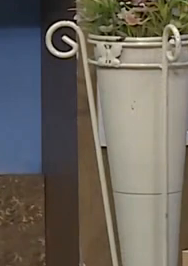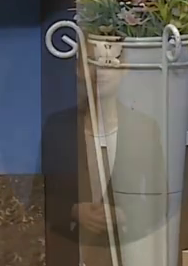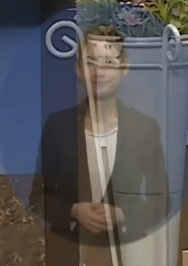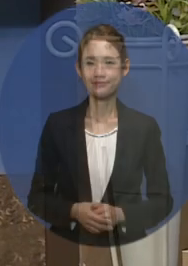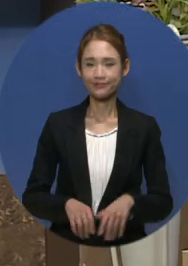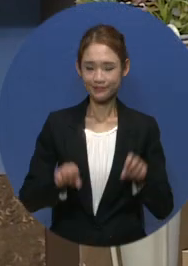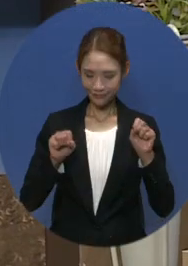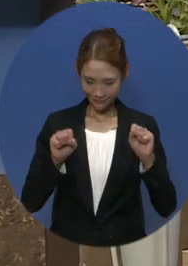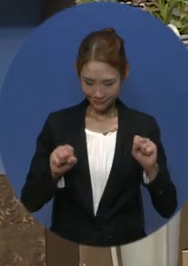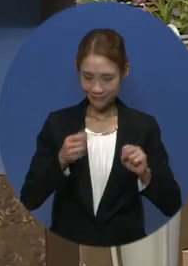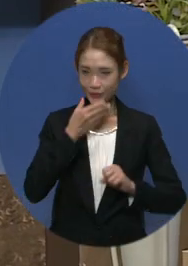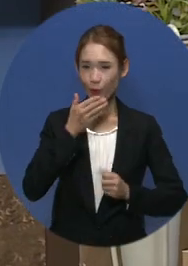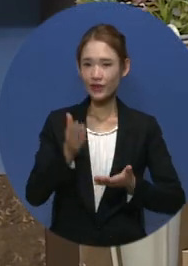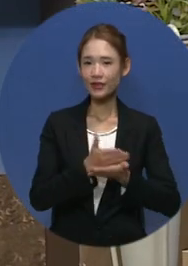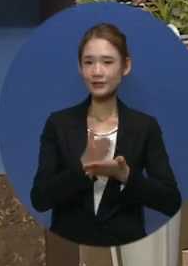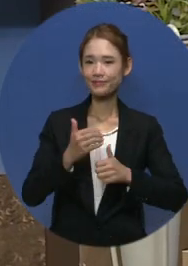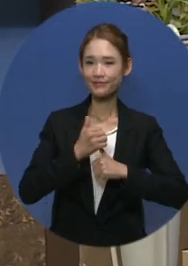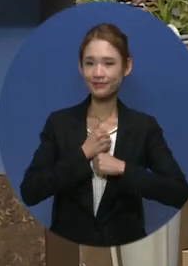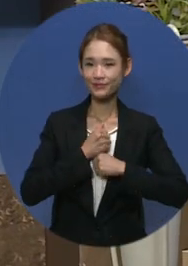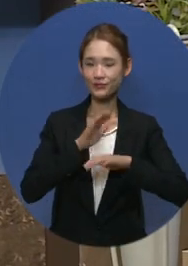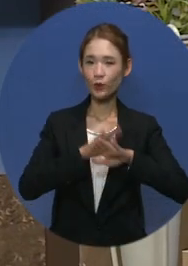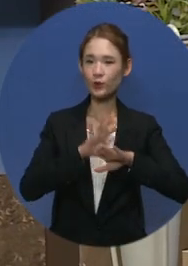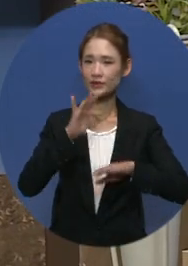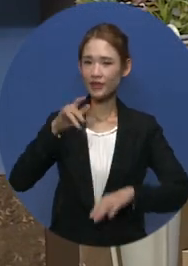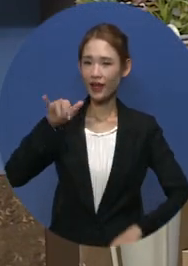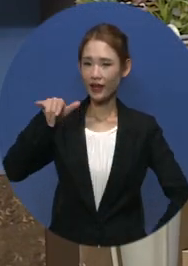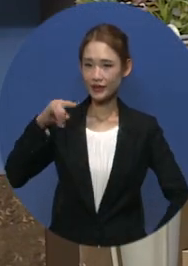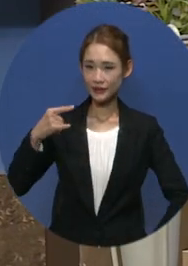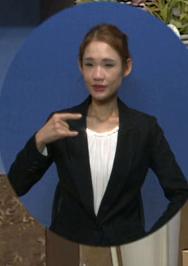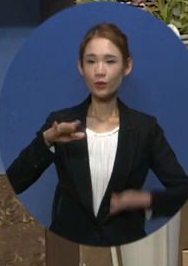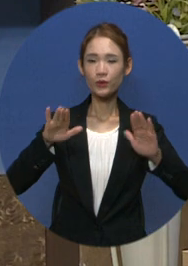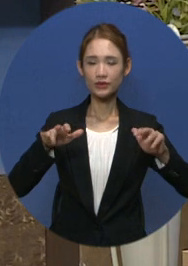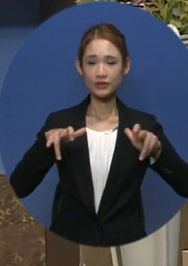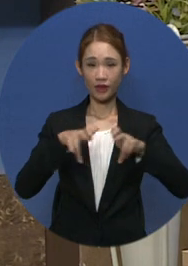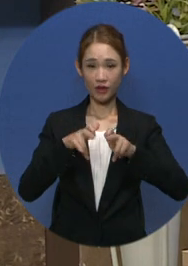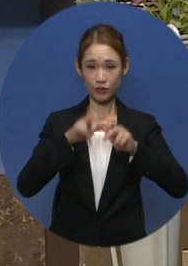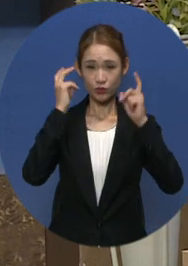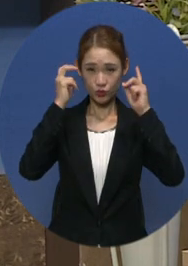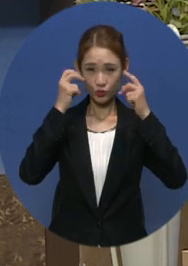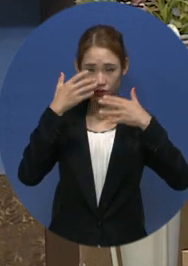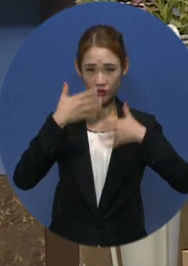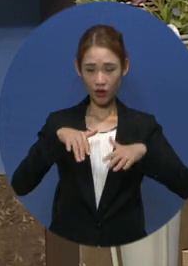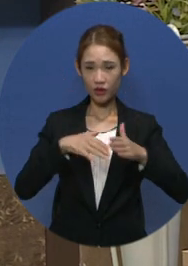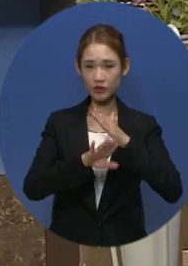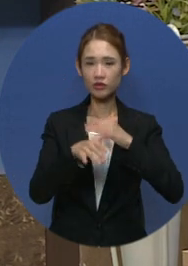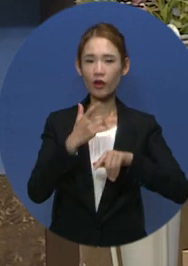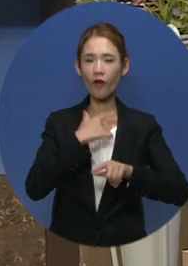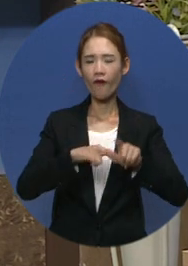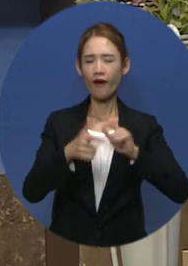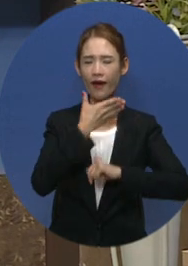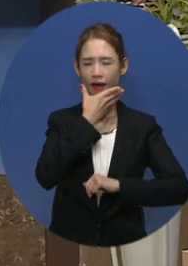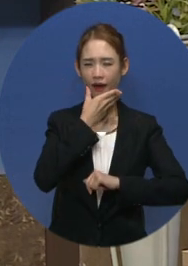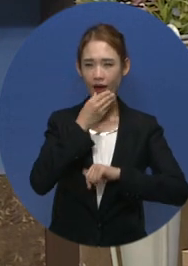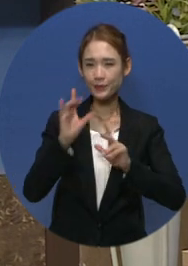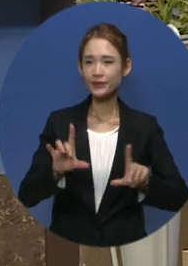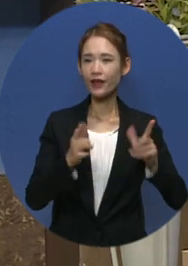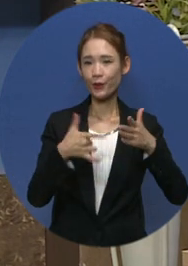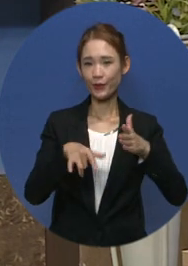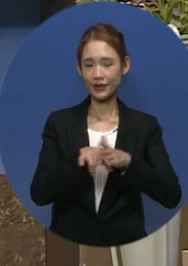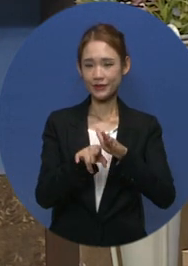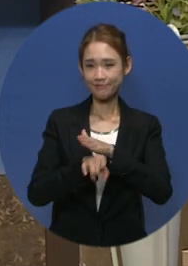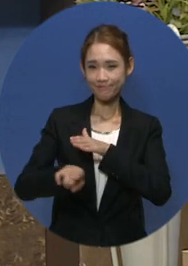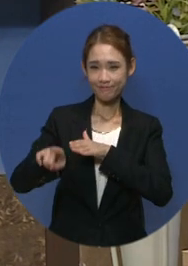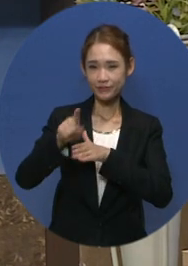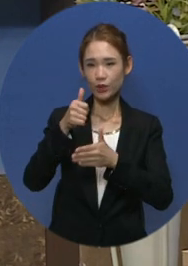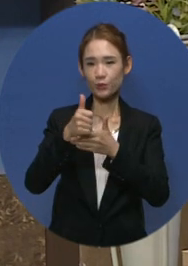안녕하세요. 행복 나눔 지킴이의 손자아입니다. 오늘은 장애인과 취약계층이 보다 행복한 삶을 살아갈 수 있도록 앞장서서 노력하는